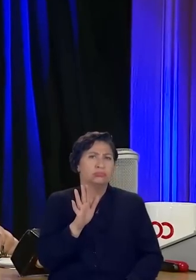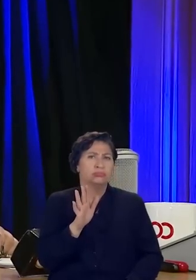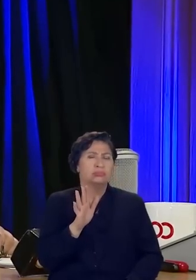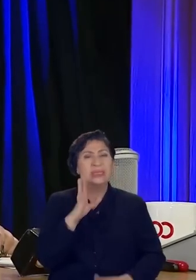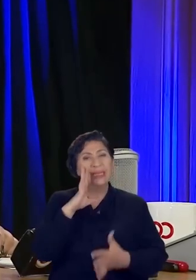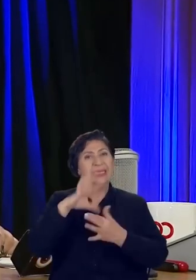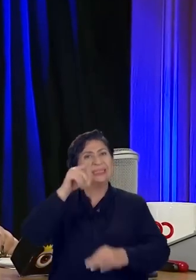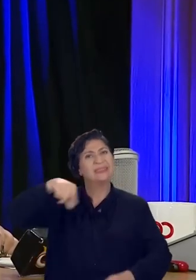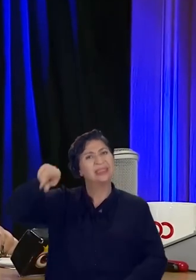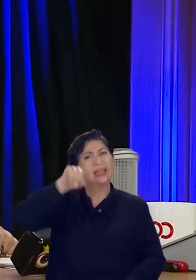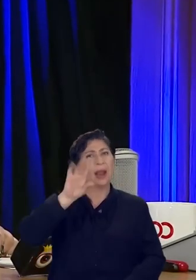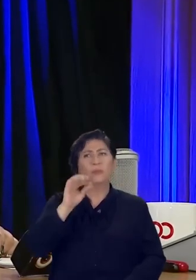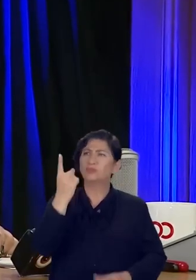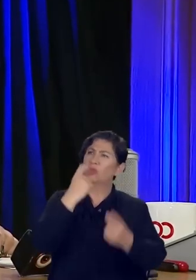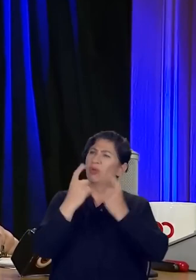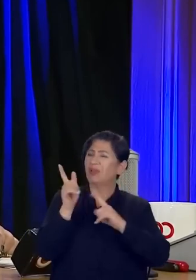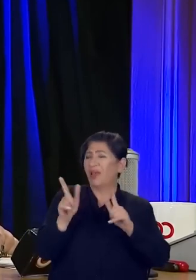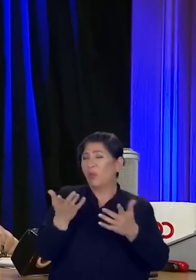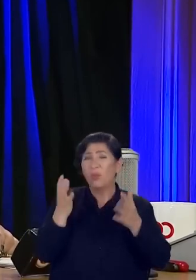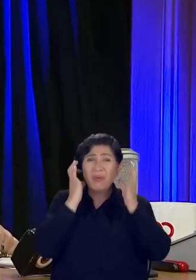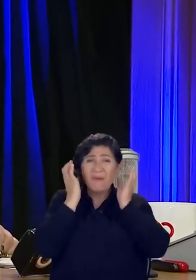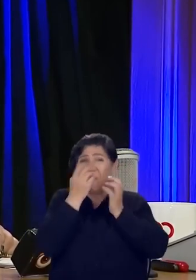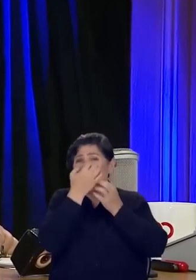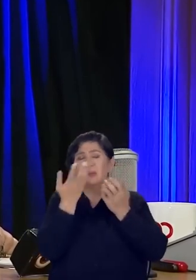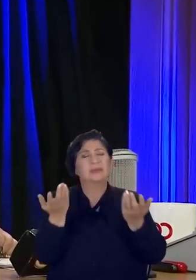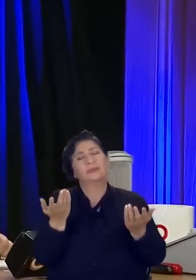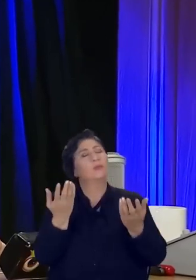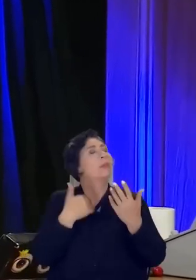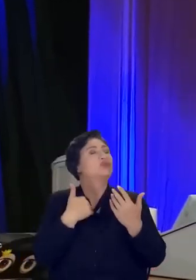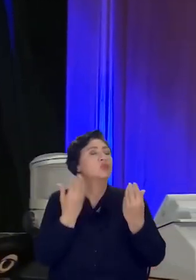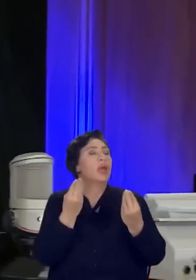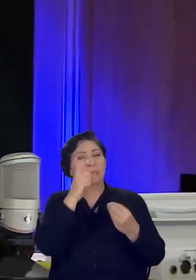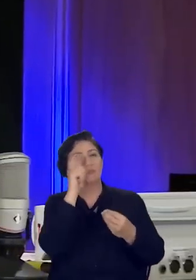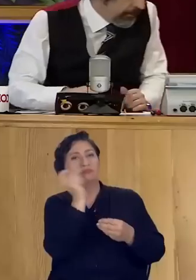genelde insanlar böyle tepkiler veriyor. Bence çok güzel.